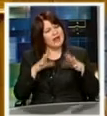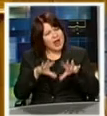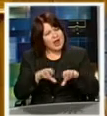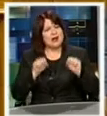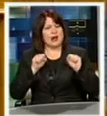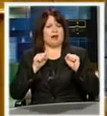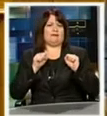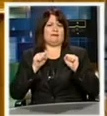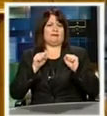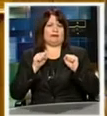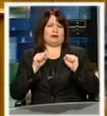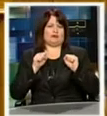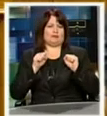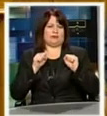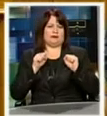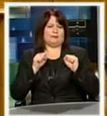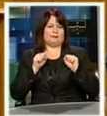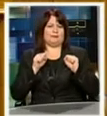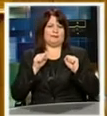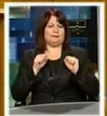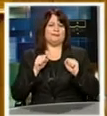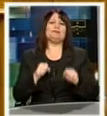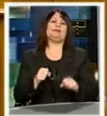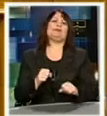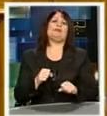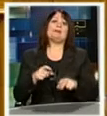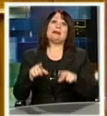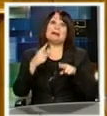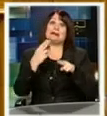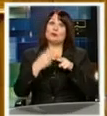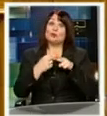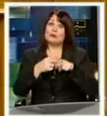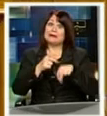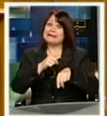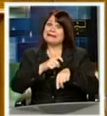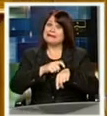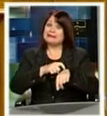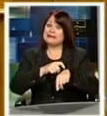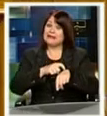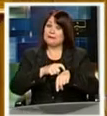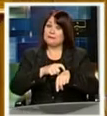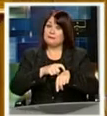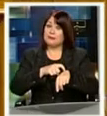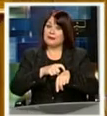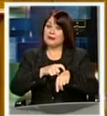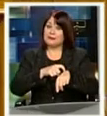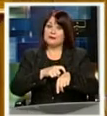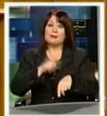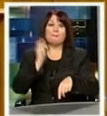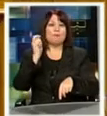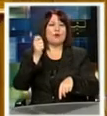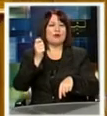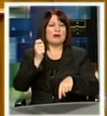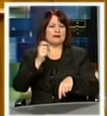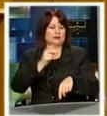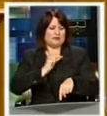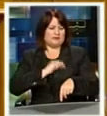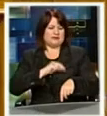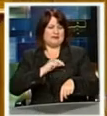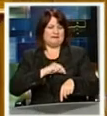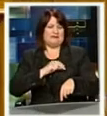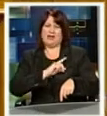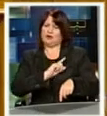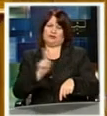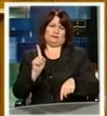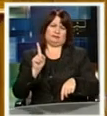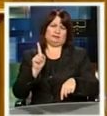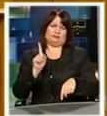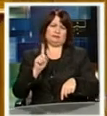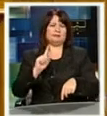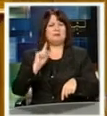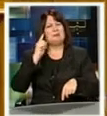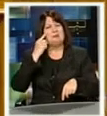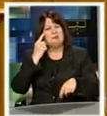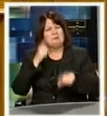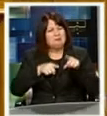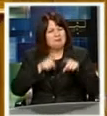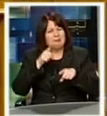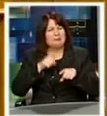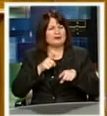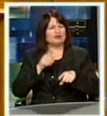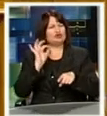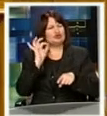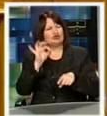ελληνικού λαού. Σε αυτή την κρίσιμη και οριακή στιγμή, το κομματικό συμφέρον και οι σκοπιμότητες, όποιες και αν